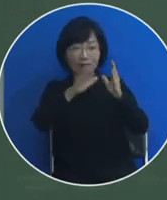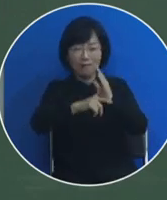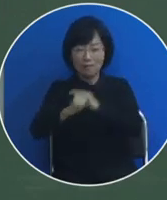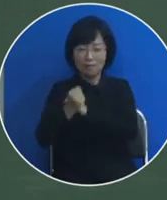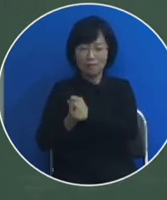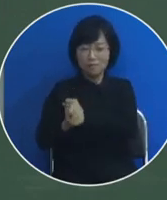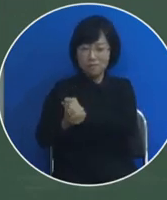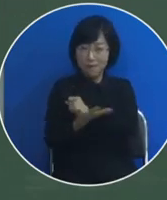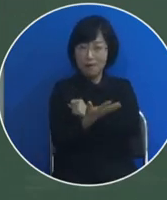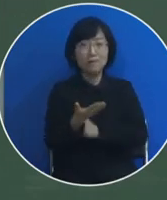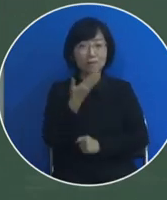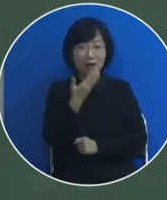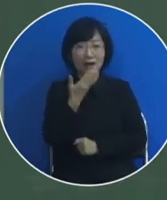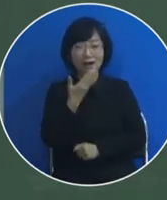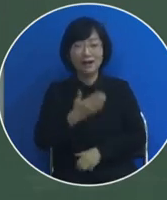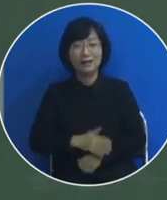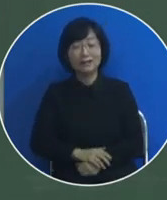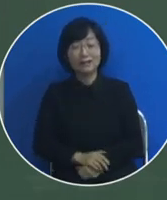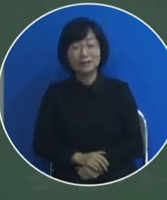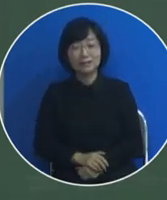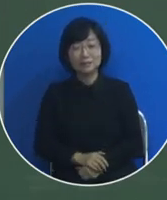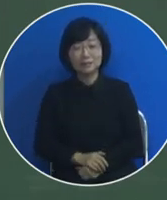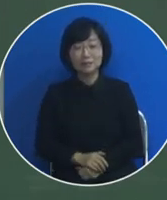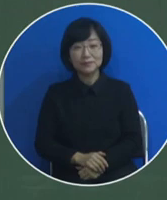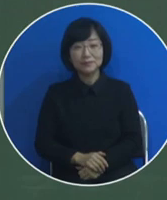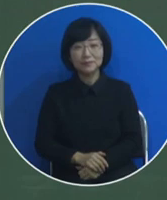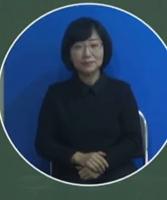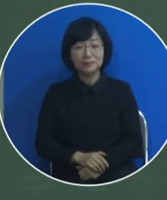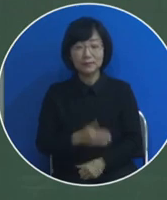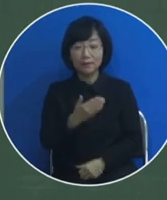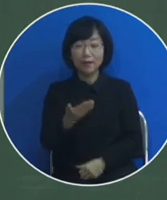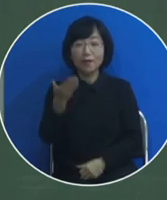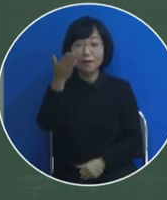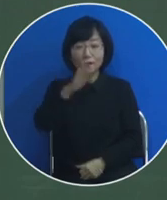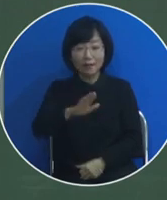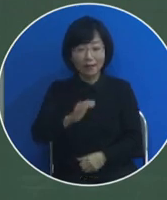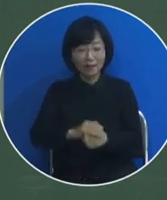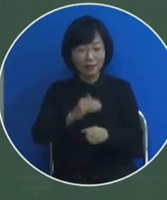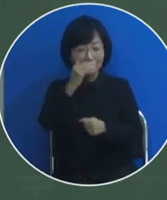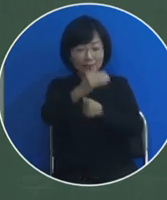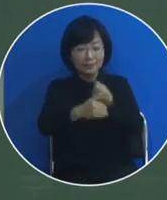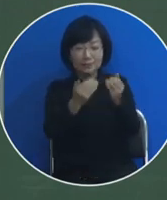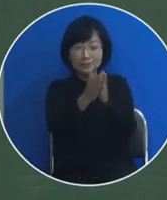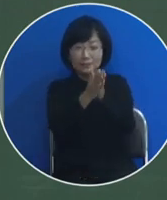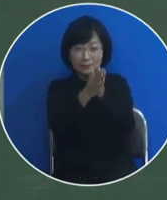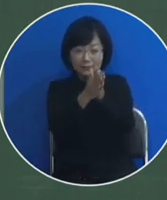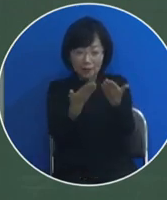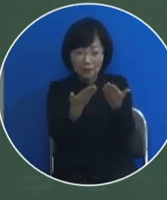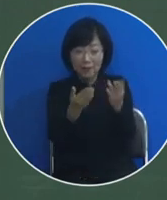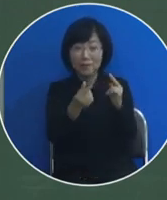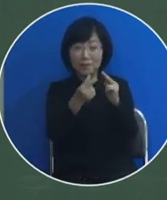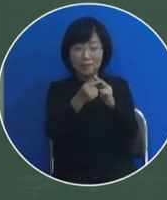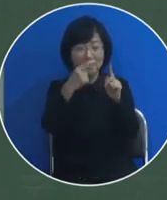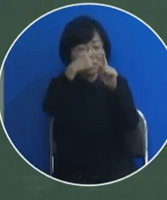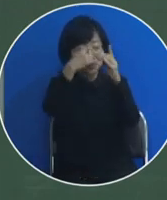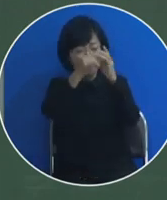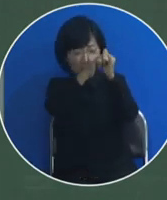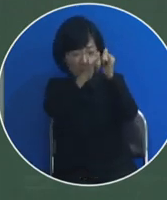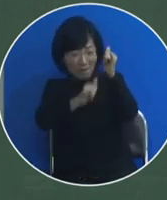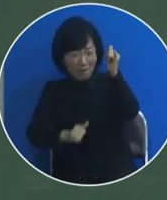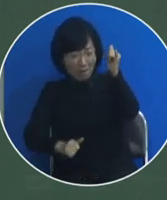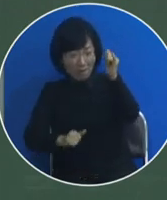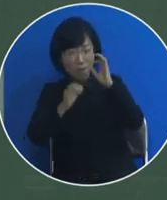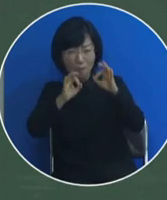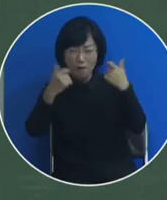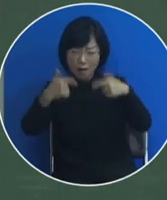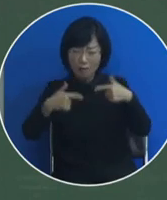sure that he will be influential. 근데 성경과 교회사에 보면 꼭 그런 건 아닙니다. However, that's not always the case if you look at the Bible and